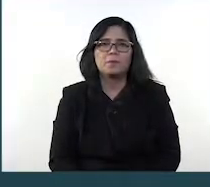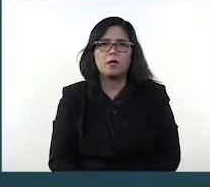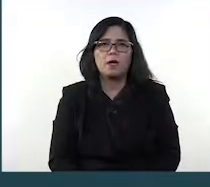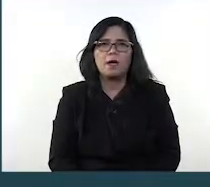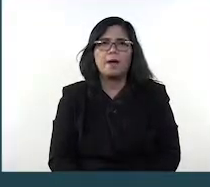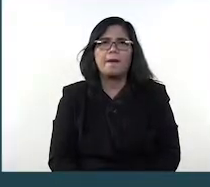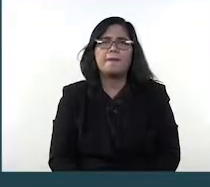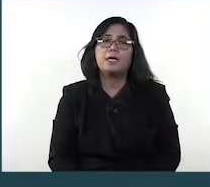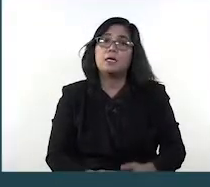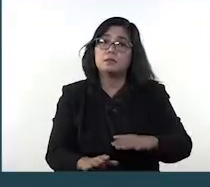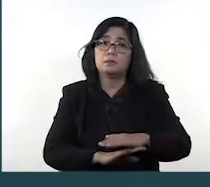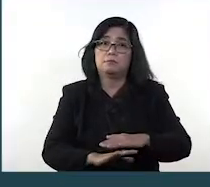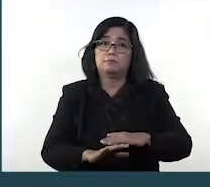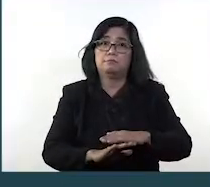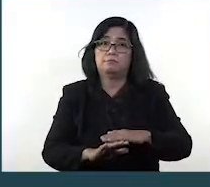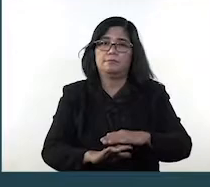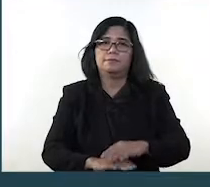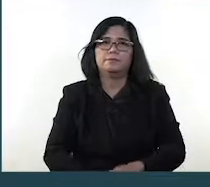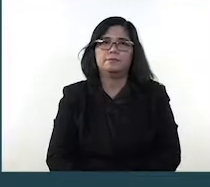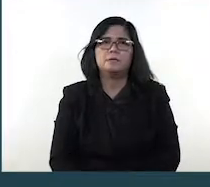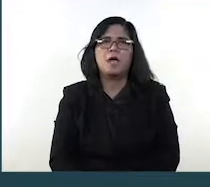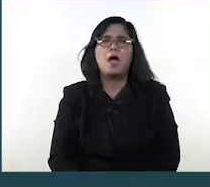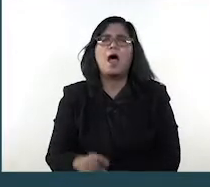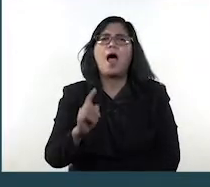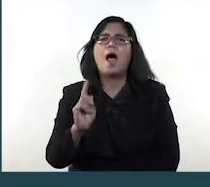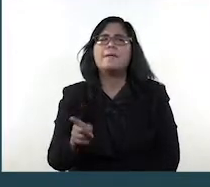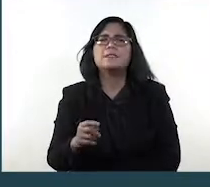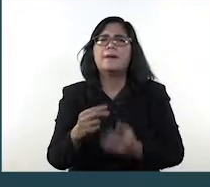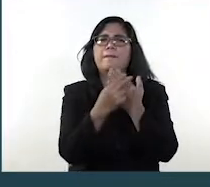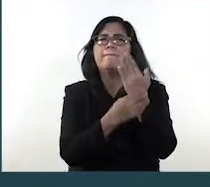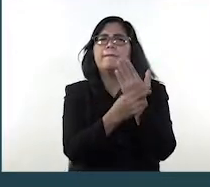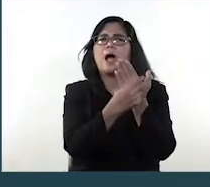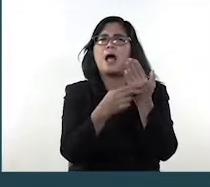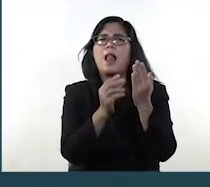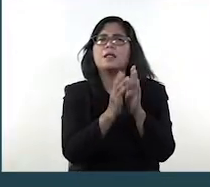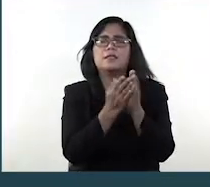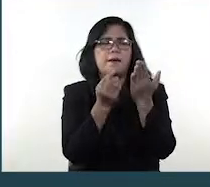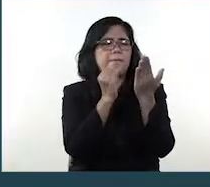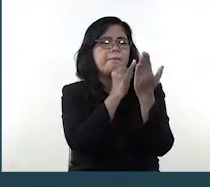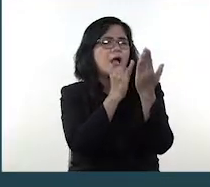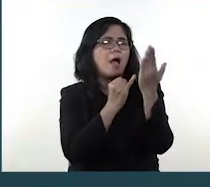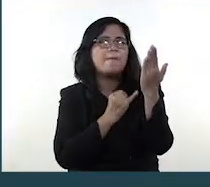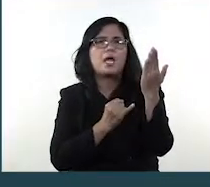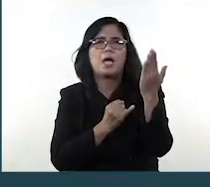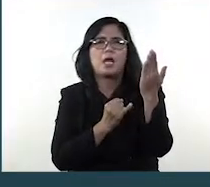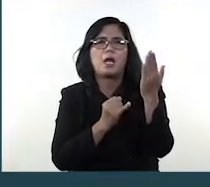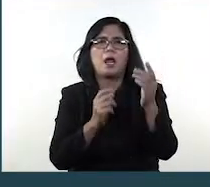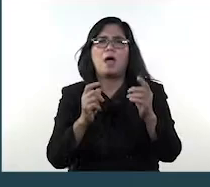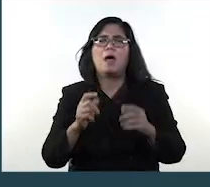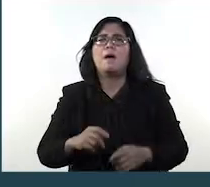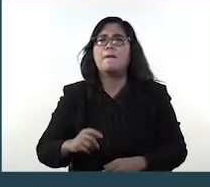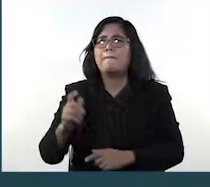hai bopar dasarnya Hai mengapa Alkitab menggambarkan prajurit